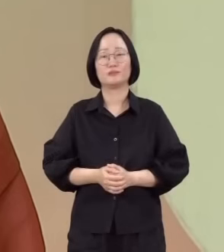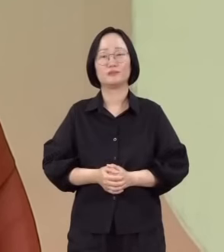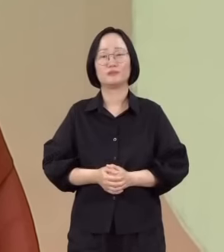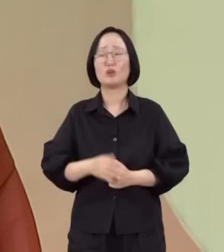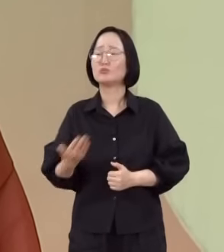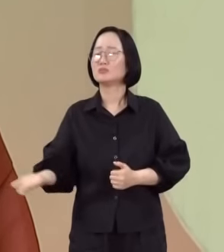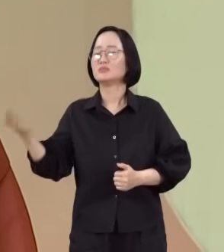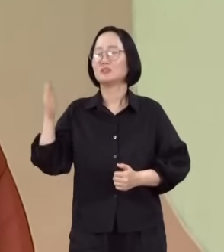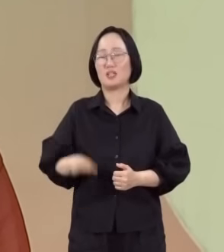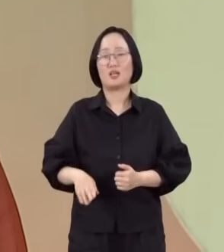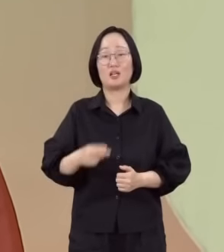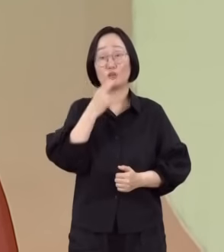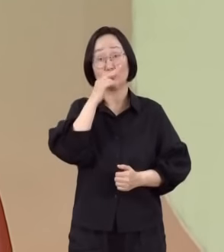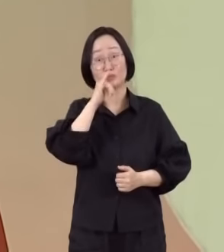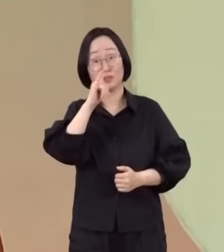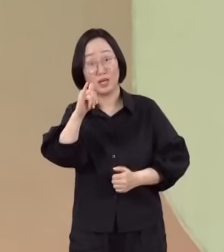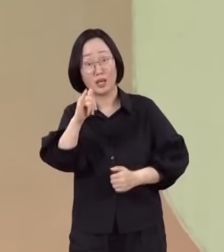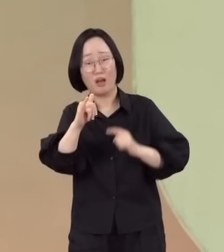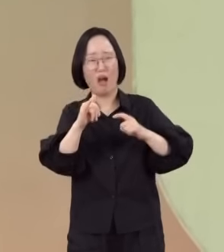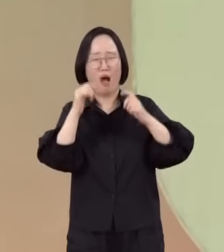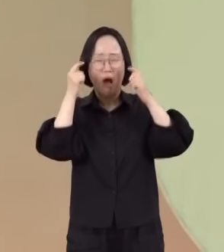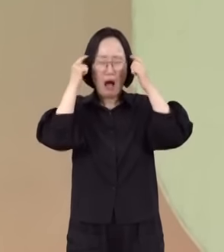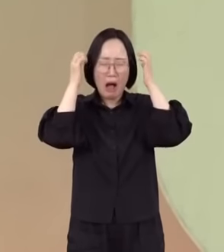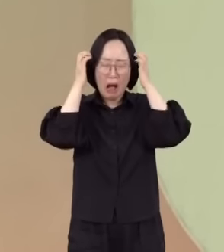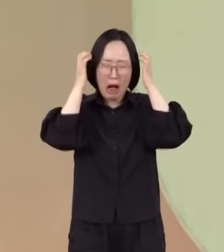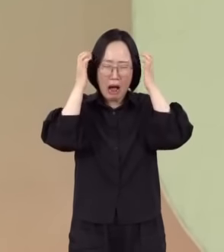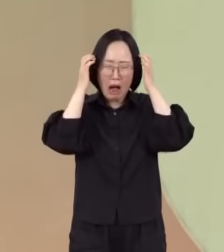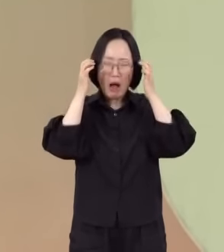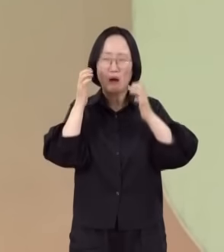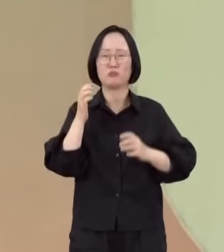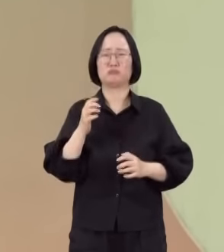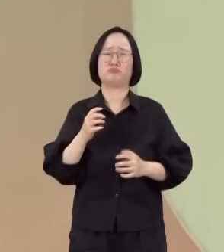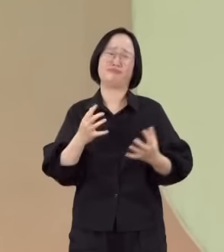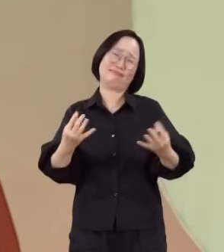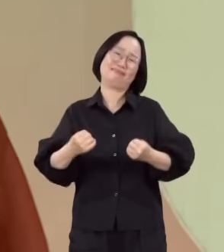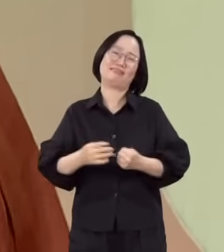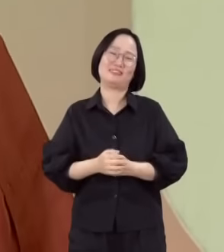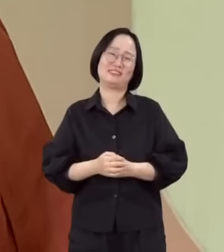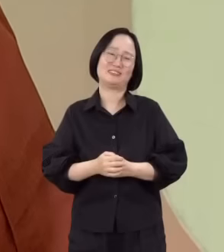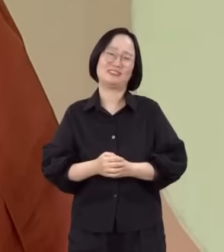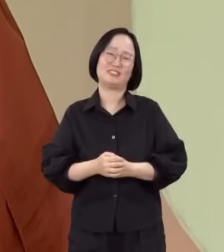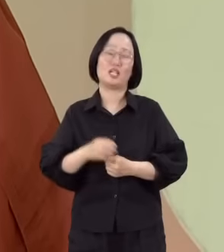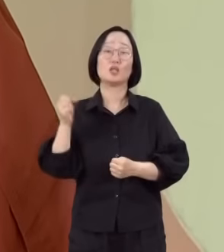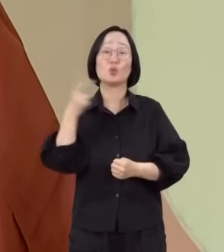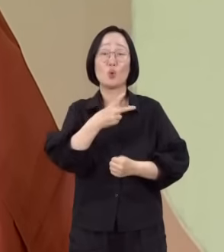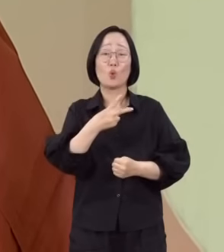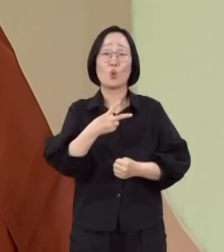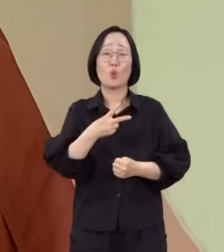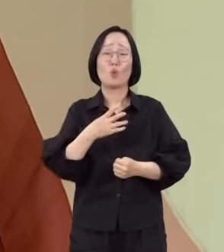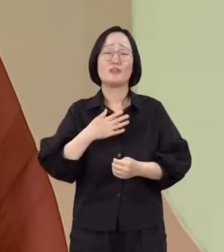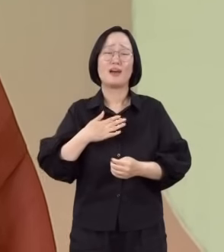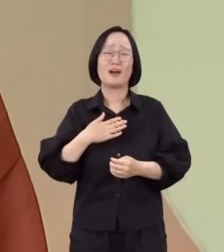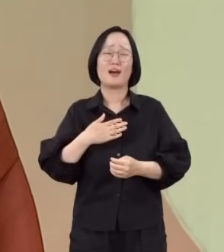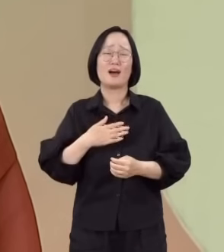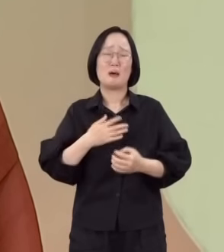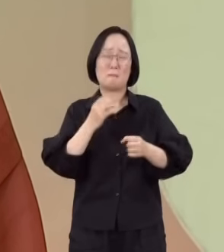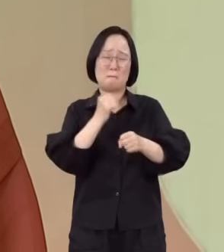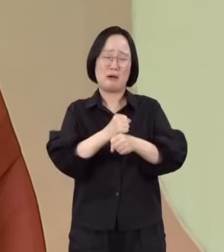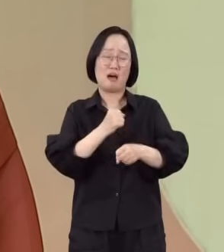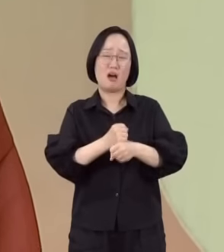얼마나 많습니까 시작 없는 옛적부터 오면서 우리가 지은 업보가 얼마나